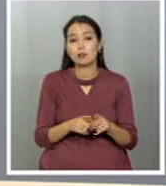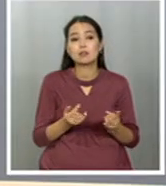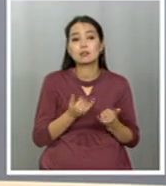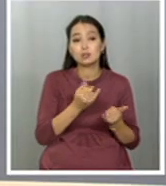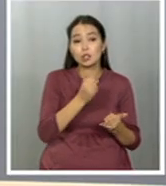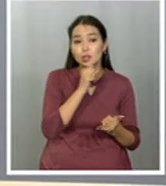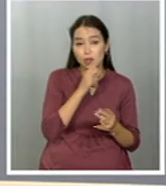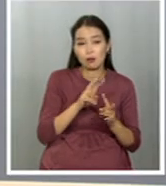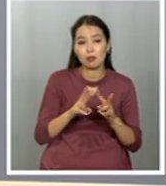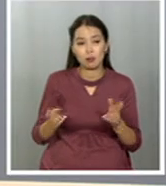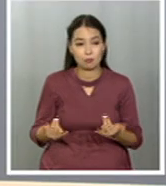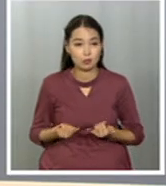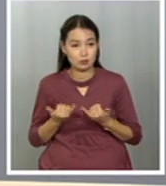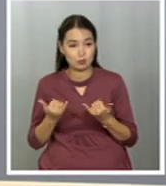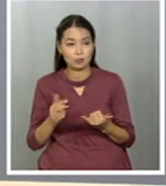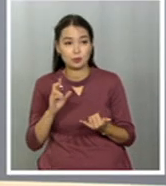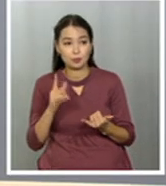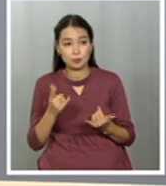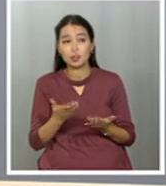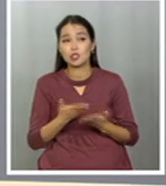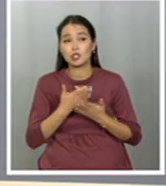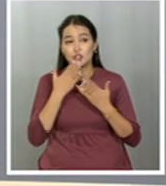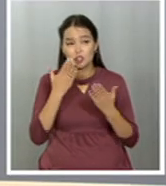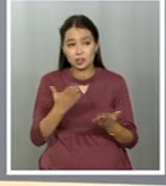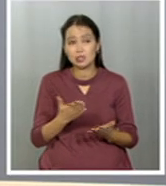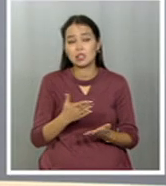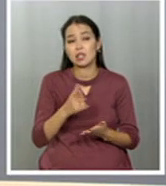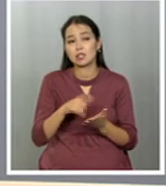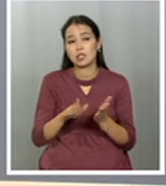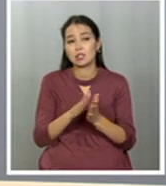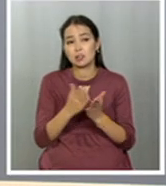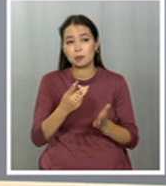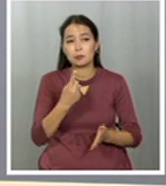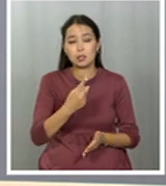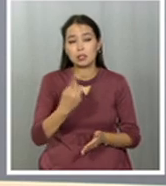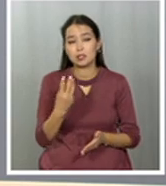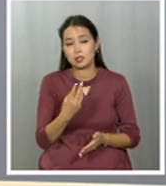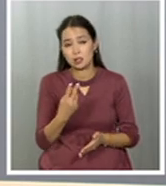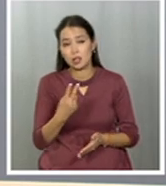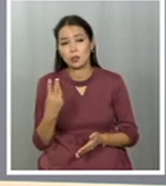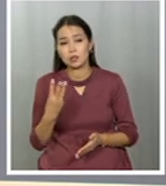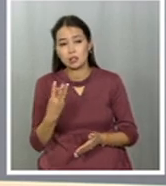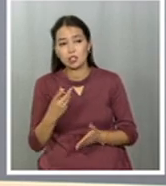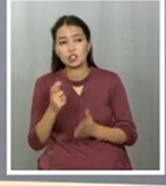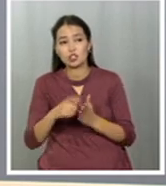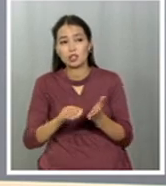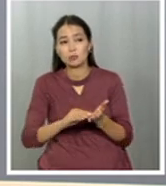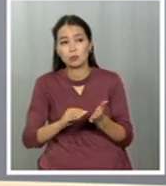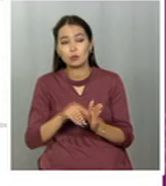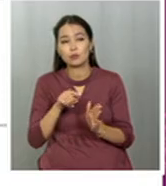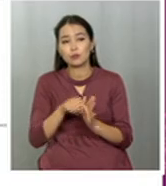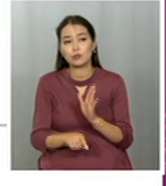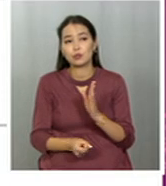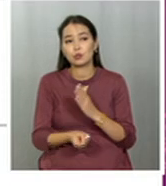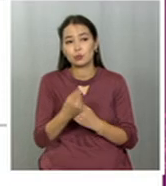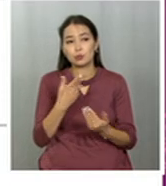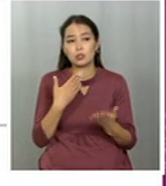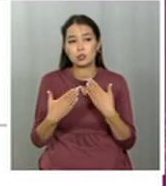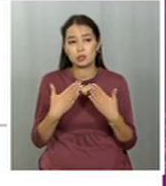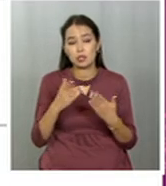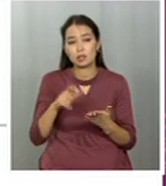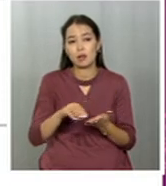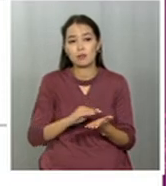Ребята, прочитайте хрестоматию первую, вторую, третью части повести и вступите в диалог с автором.